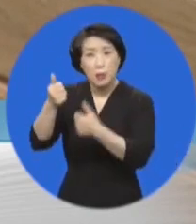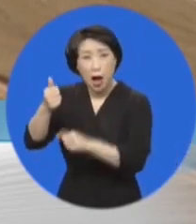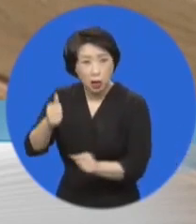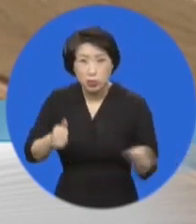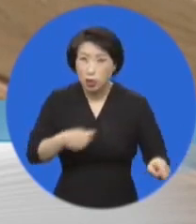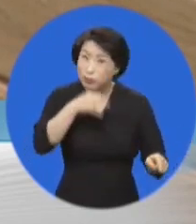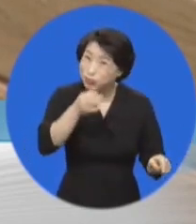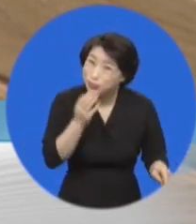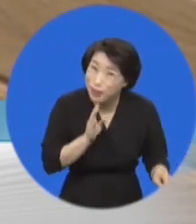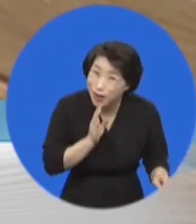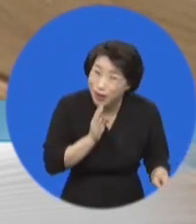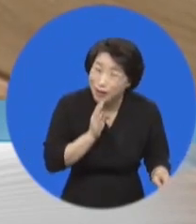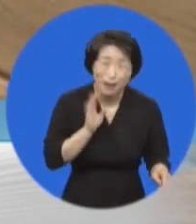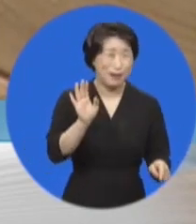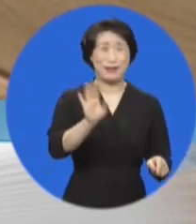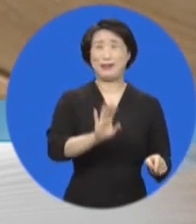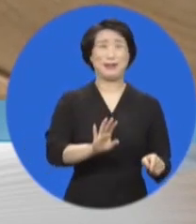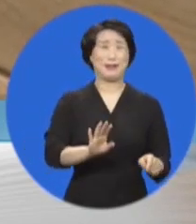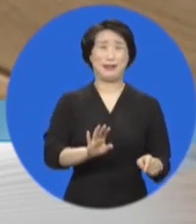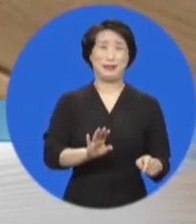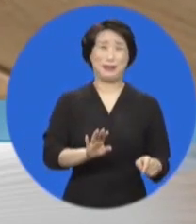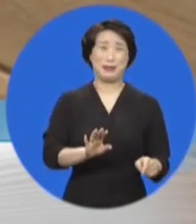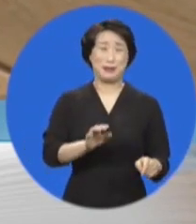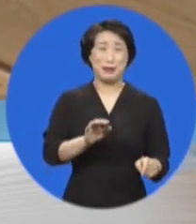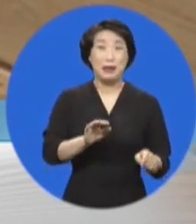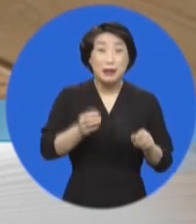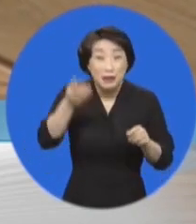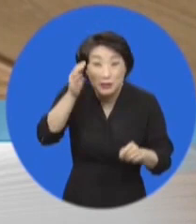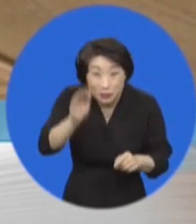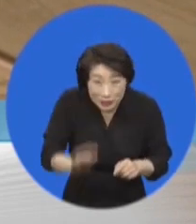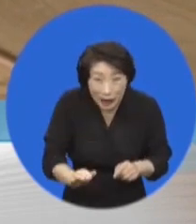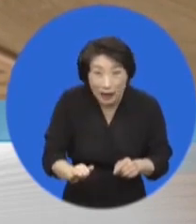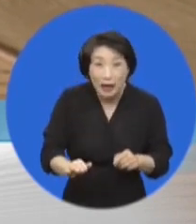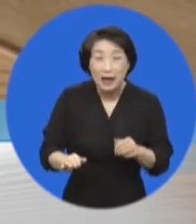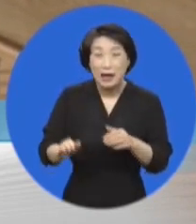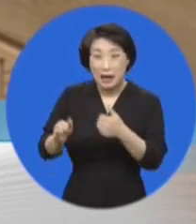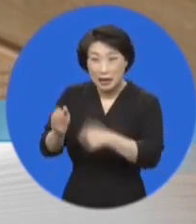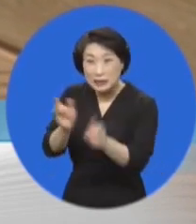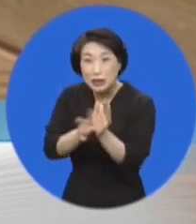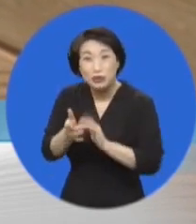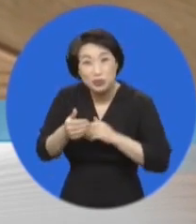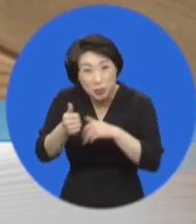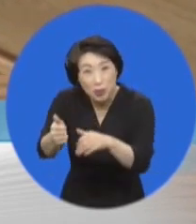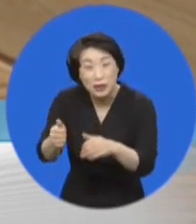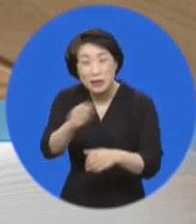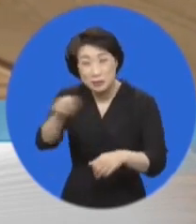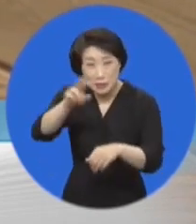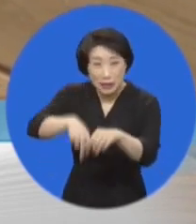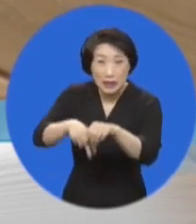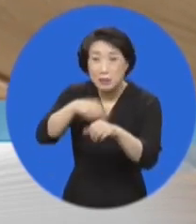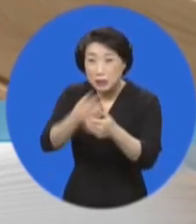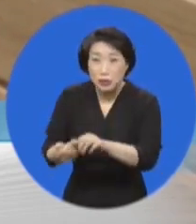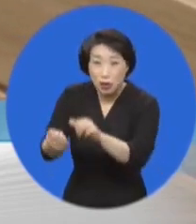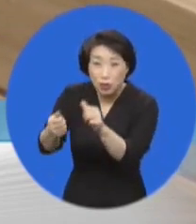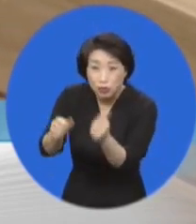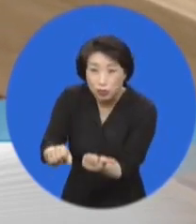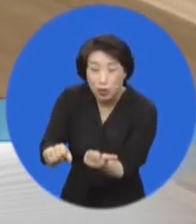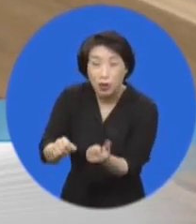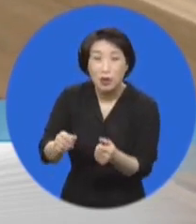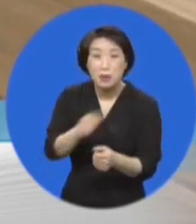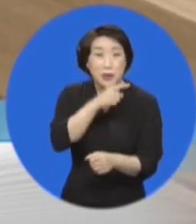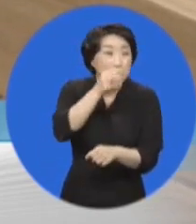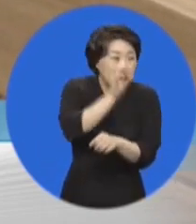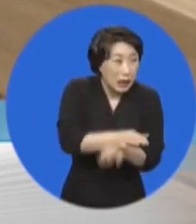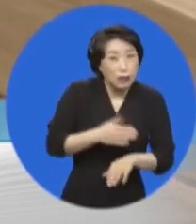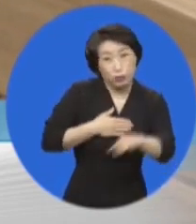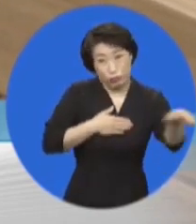하겠어요? 할 수가 없는 것이지. 그러나 그 아들 보내서 죽여서 피로값